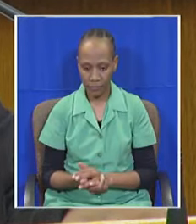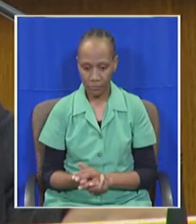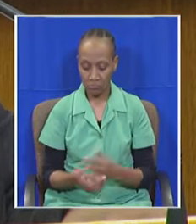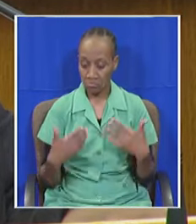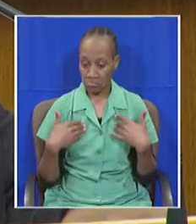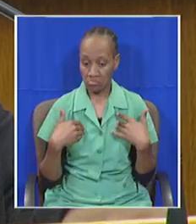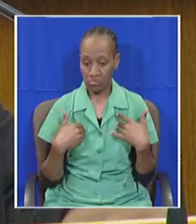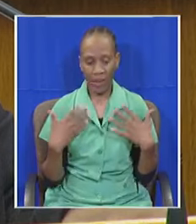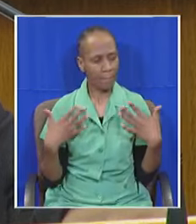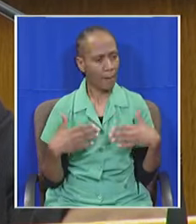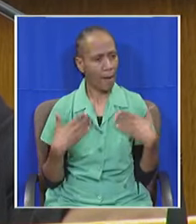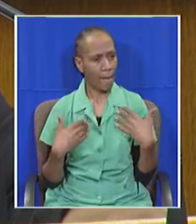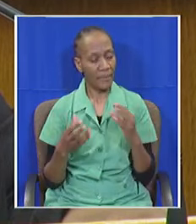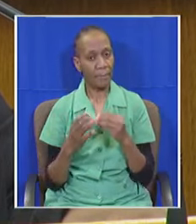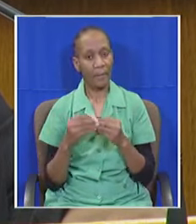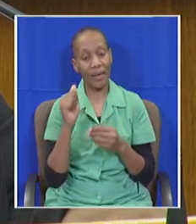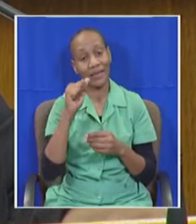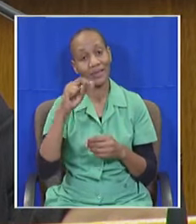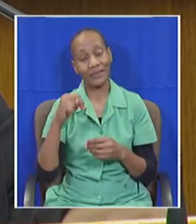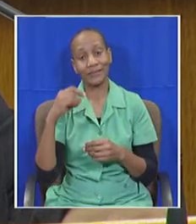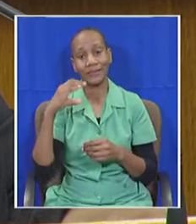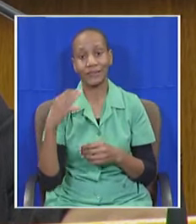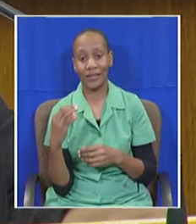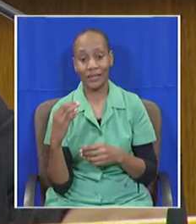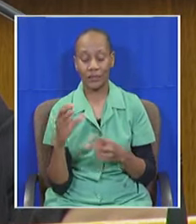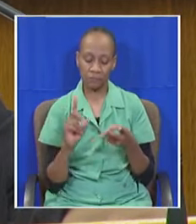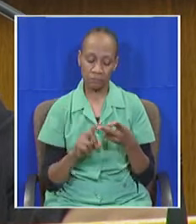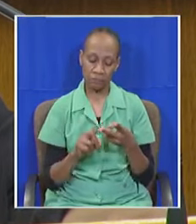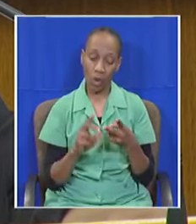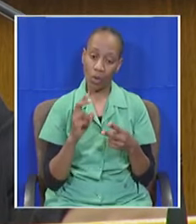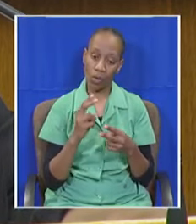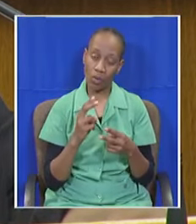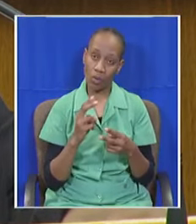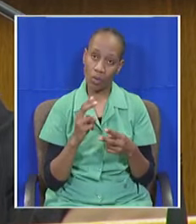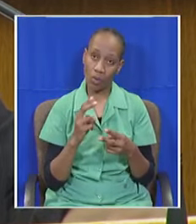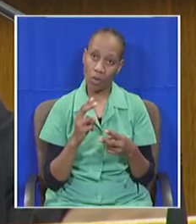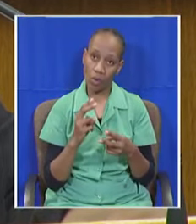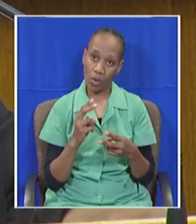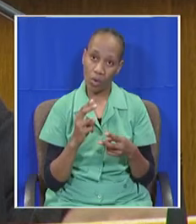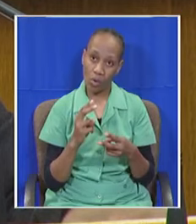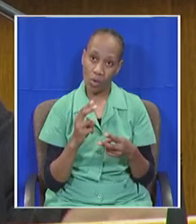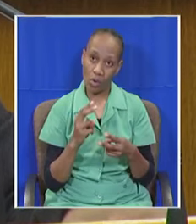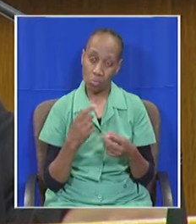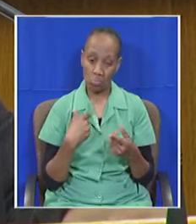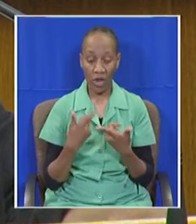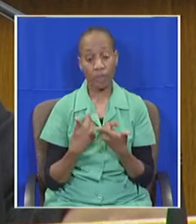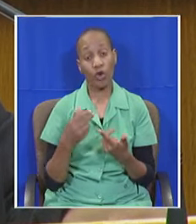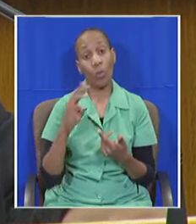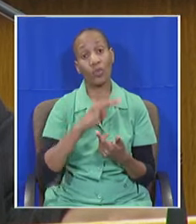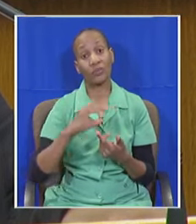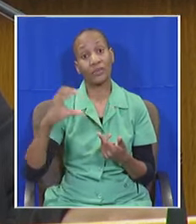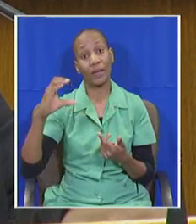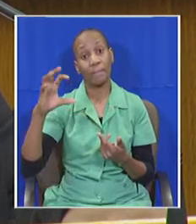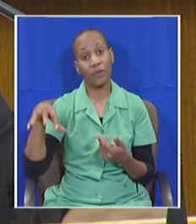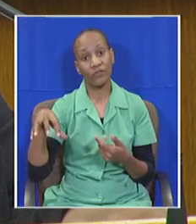van die ANC, maar as ook 'n inwoner van die Noord-Kaap om te sien dat vooruitgang wel